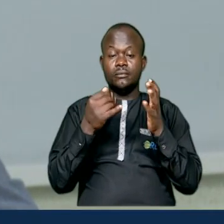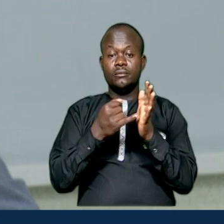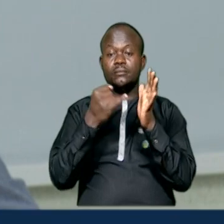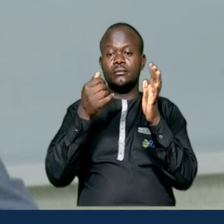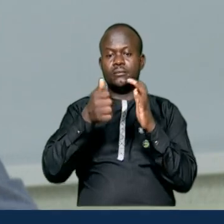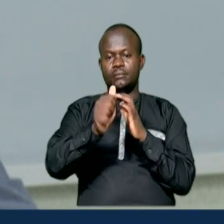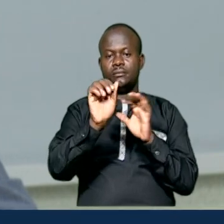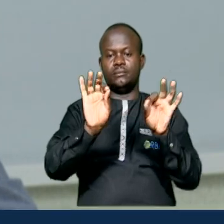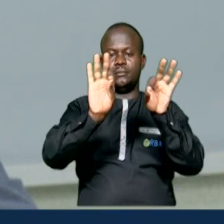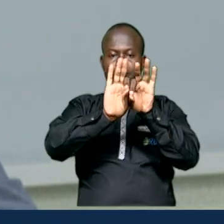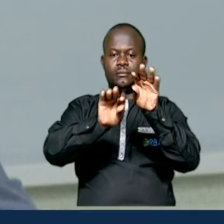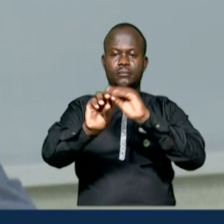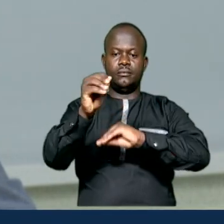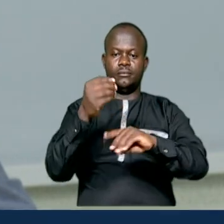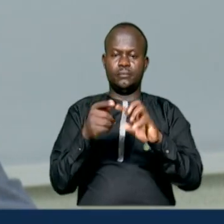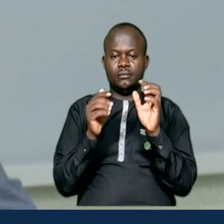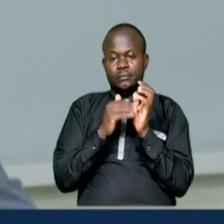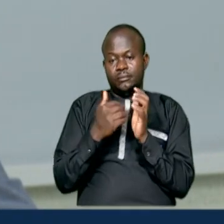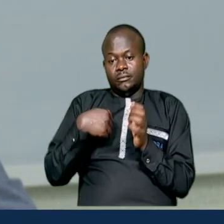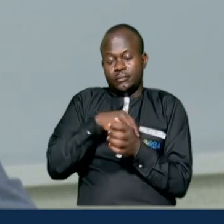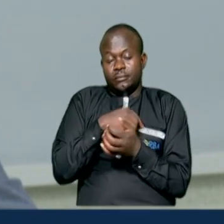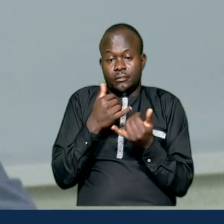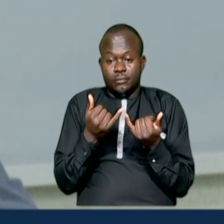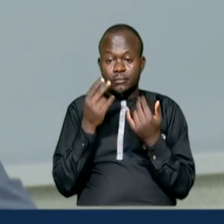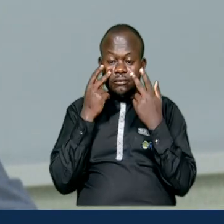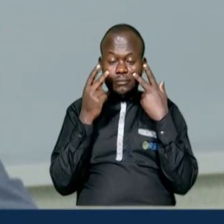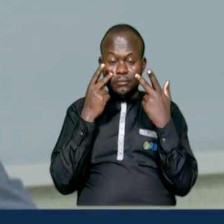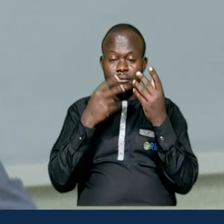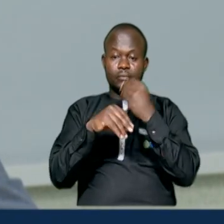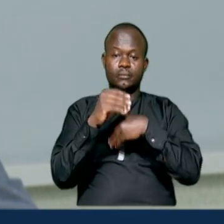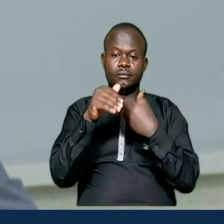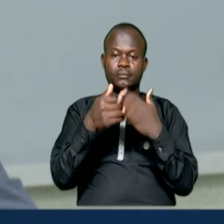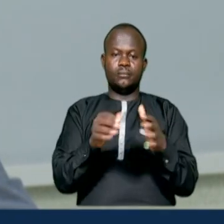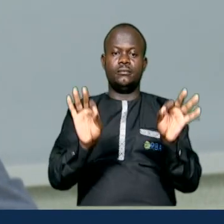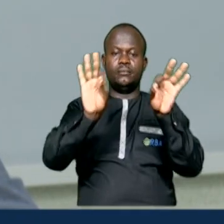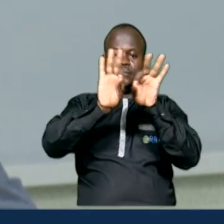ku biciro ku masoko ariko icyo turimo kubona ku masoko ubu ngubu ibiciro birimo biragenda bigabanuka